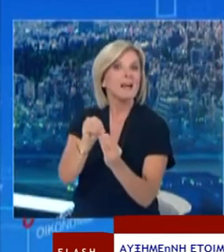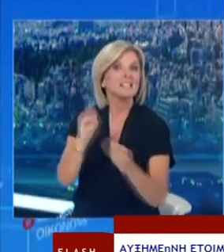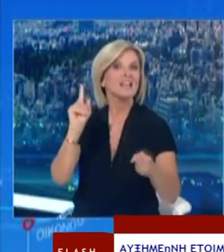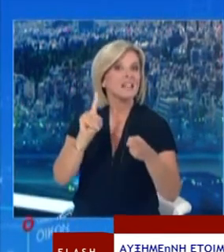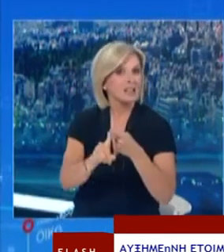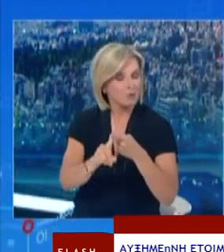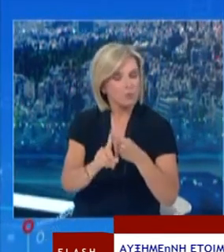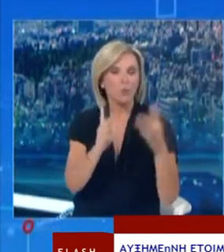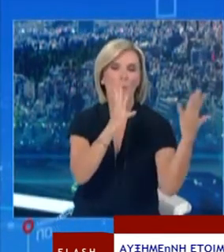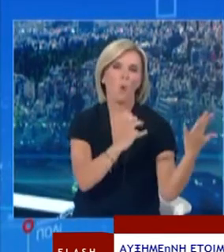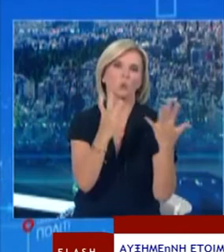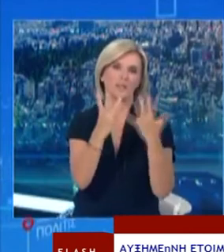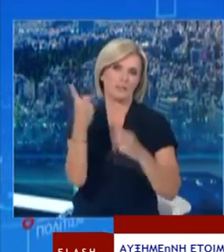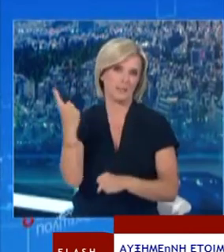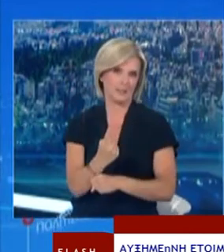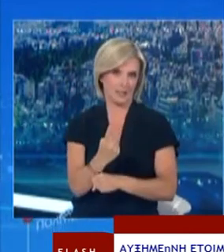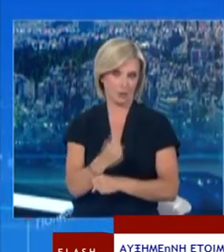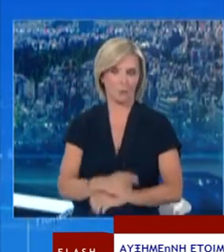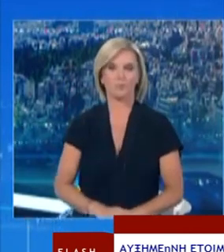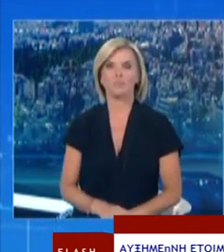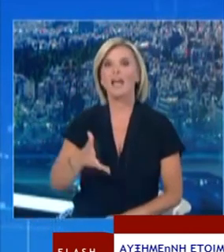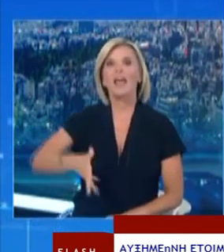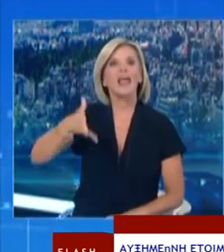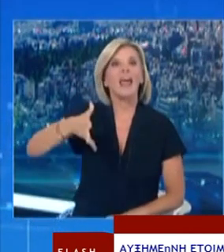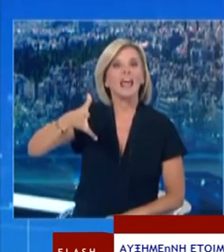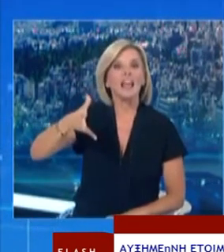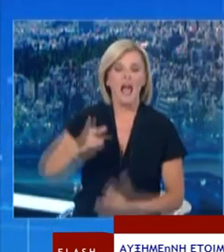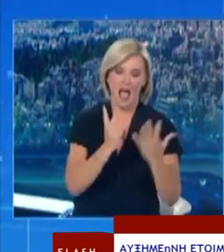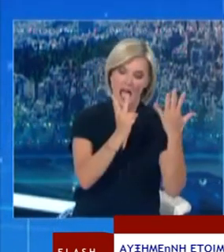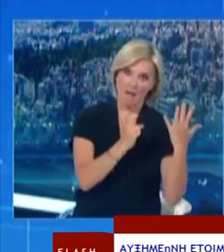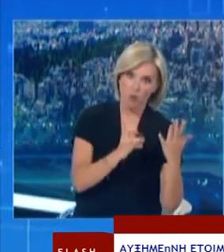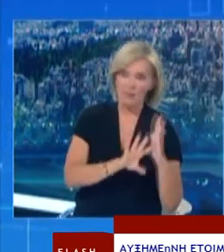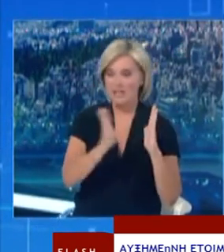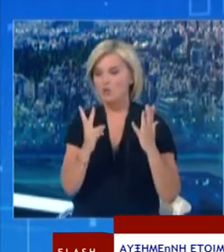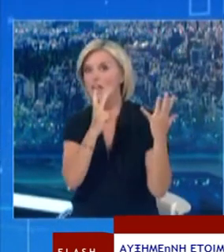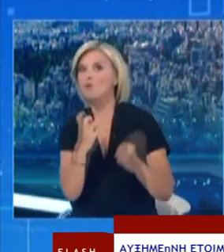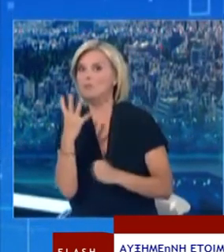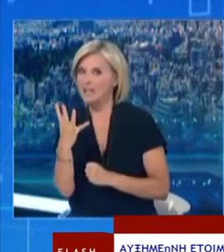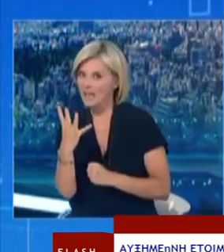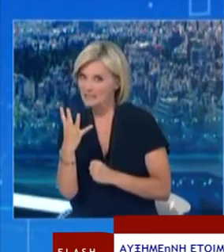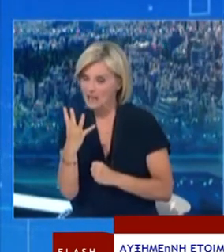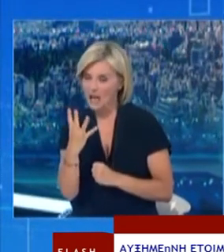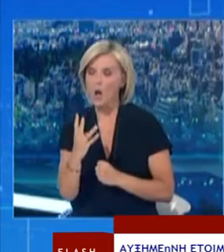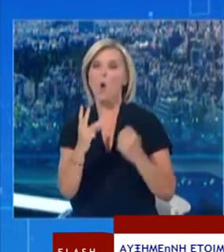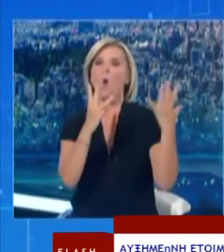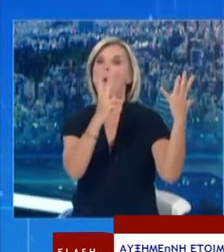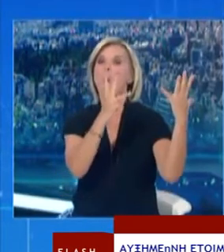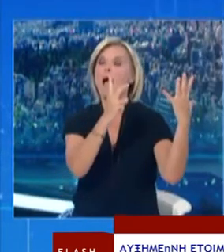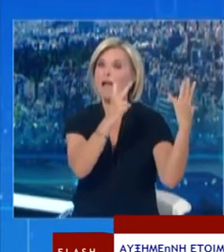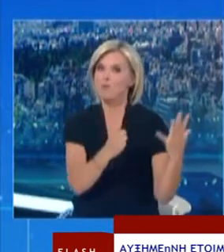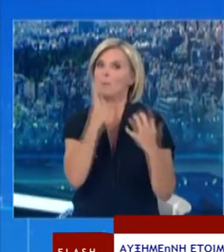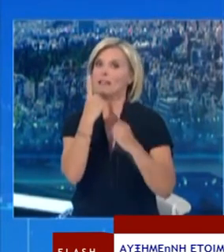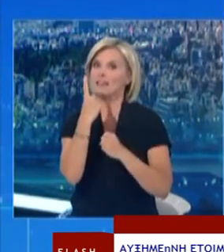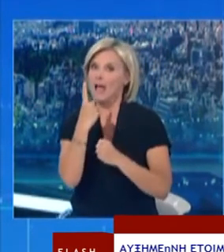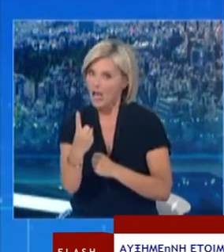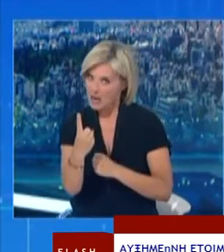84,1%. Η ηλικιακή ομάδα 70-74, το 78,1% έχει ήδη εμβολιαστεί και με τα ραντεβού θα